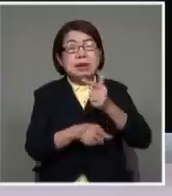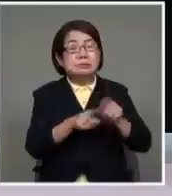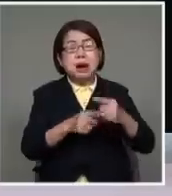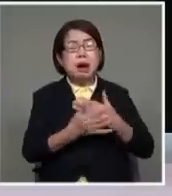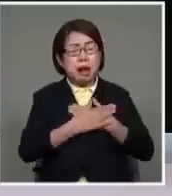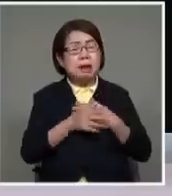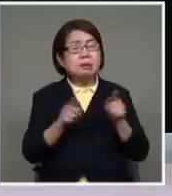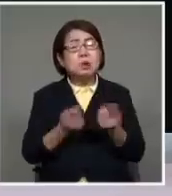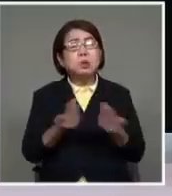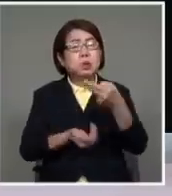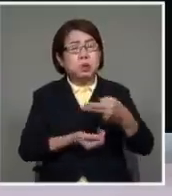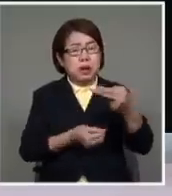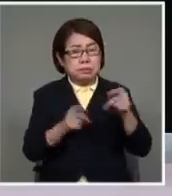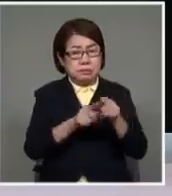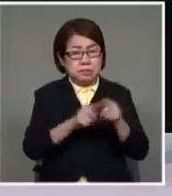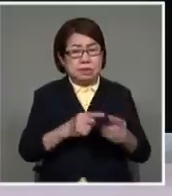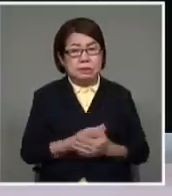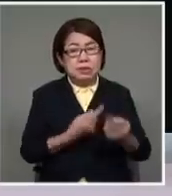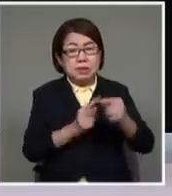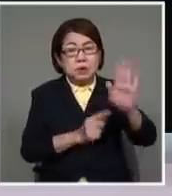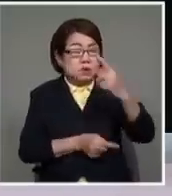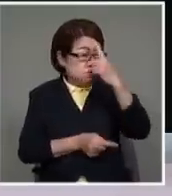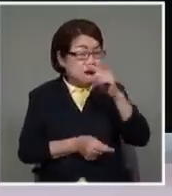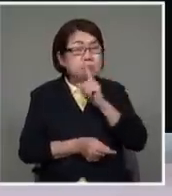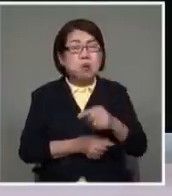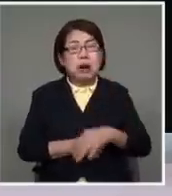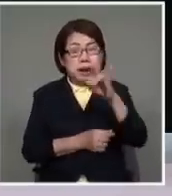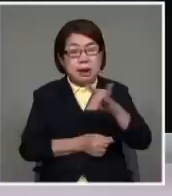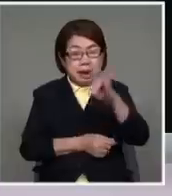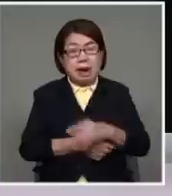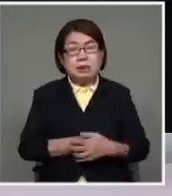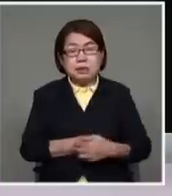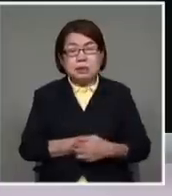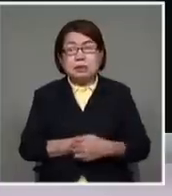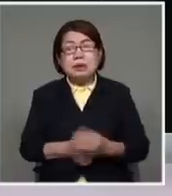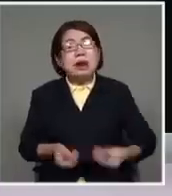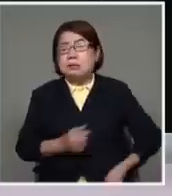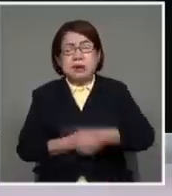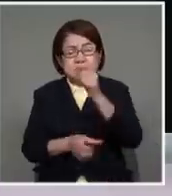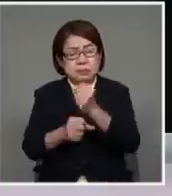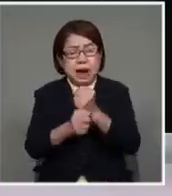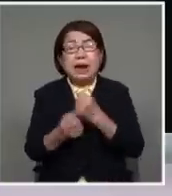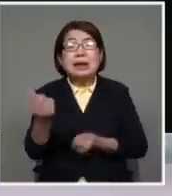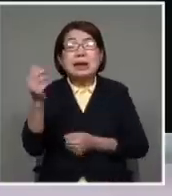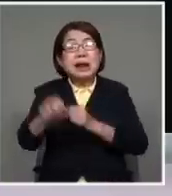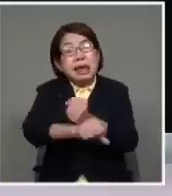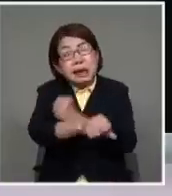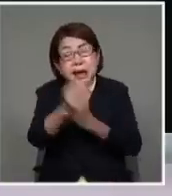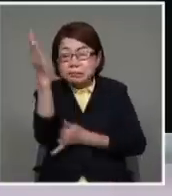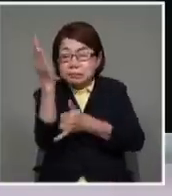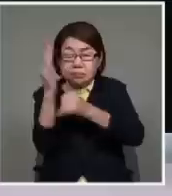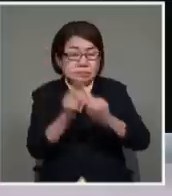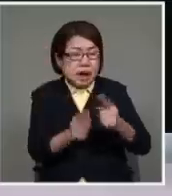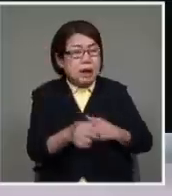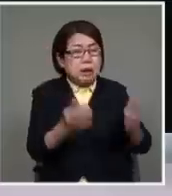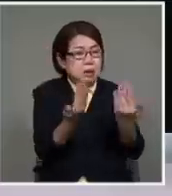เช่นฝั่งของคุณโรเจอร์โลฮานันนะคะก็ย้ำว่าการใช้แรงงานสัตว์กับการทรมานหรือว่าทารุณกรรมมันเนี่ยมันเป็นคนละเรื่องกันนะคะจริ